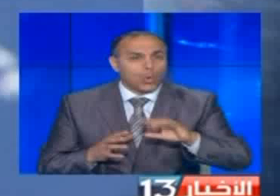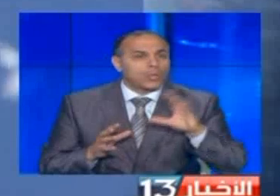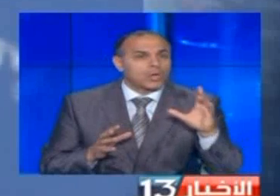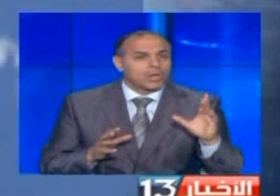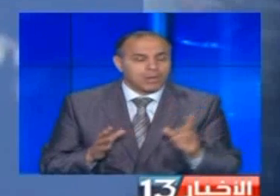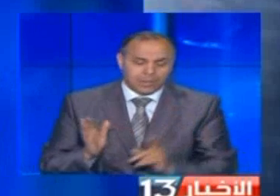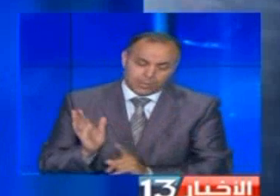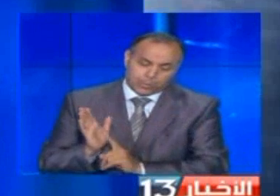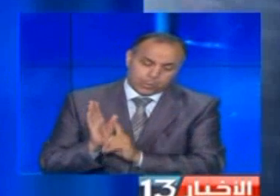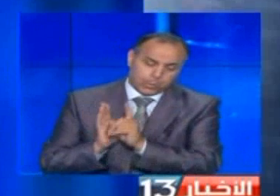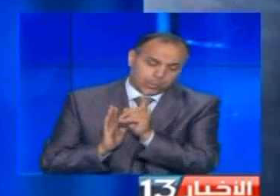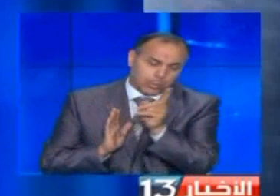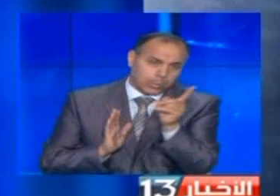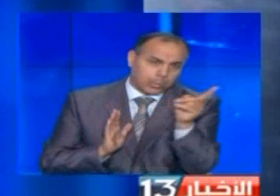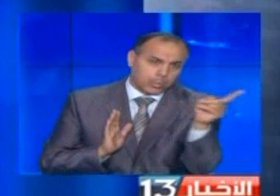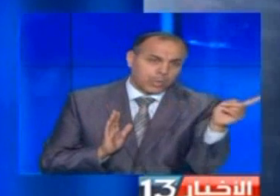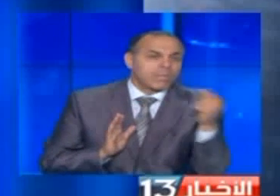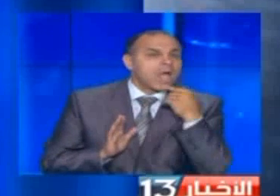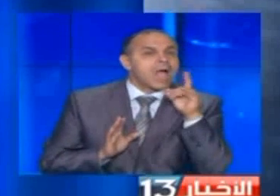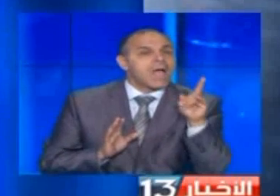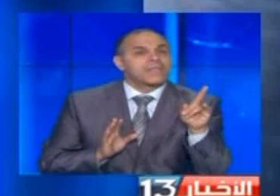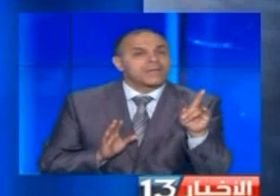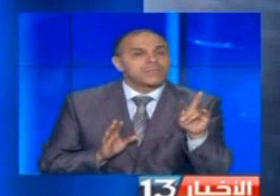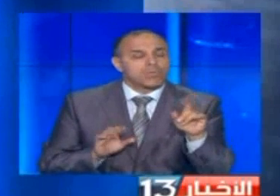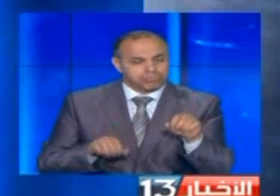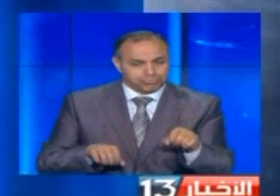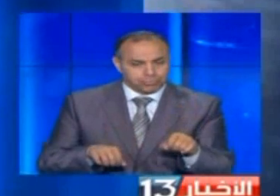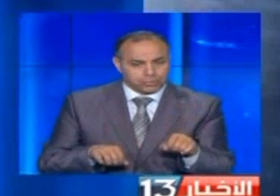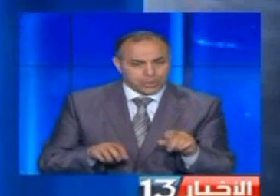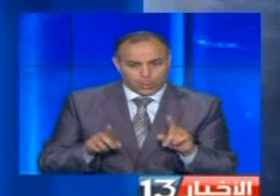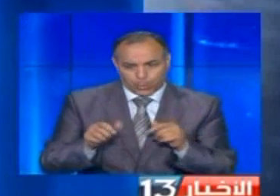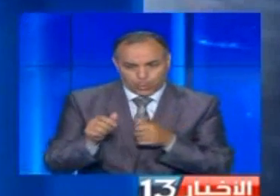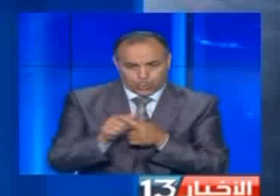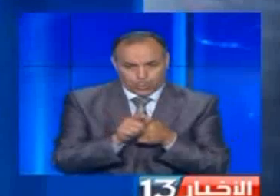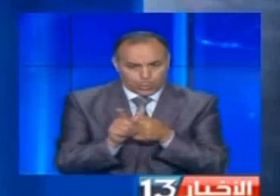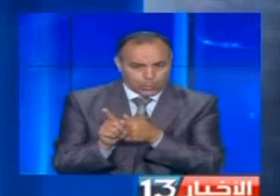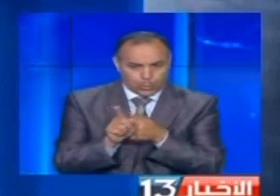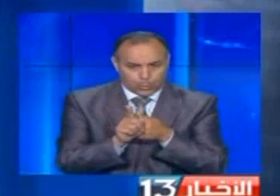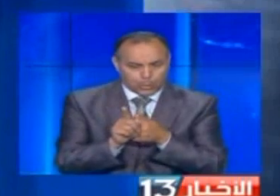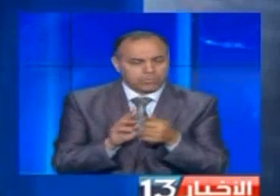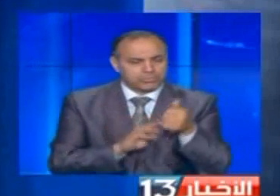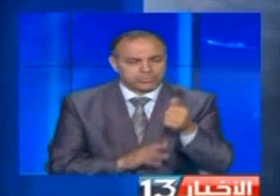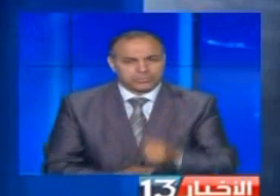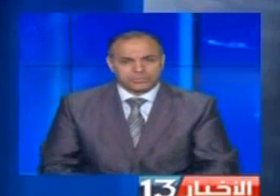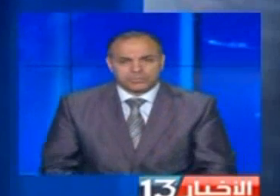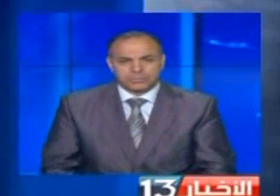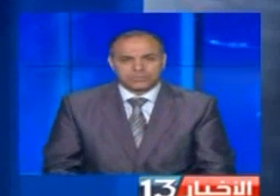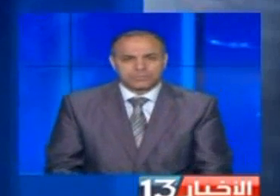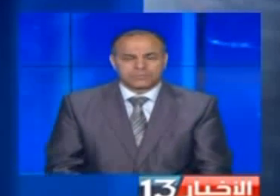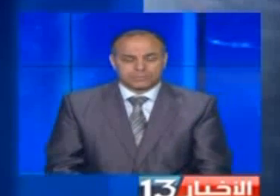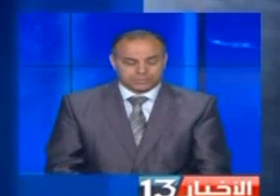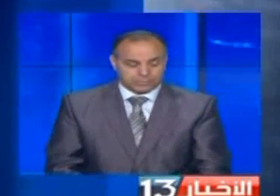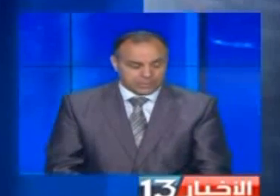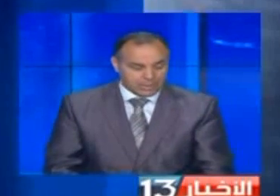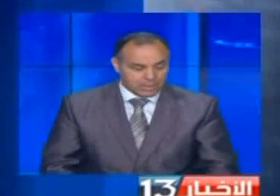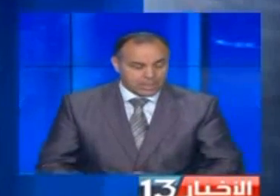موقع إطلاق في جزر في المحيط الهادي، وتمكن من تتبع مساره بنجاح.